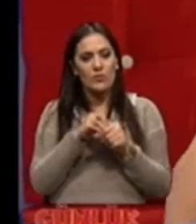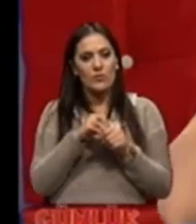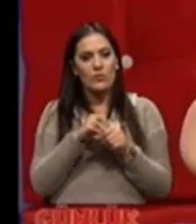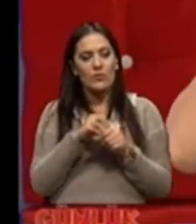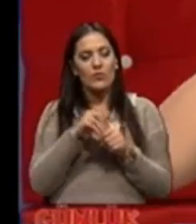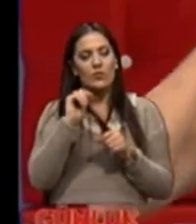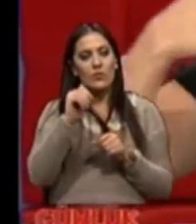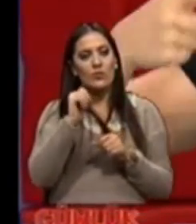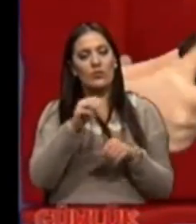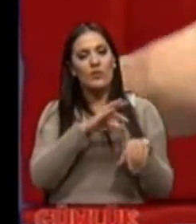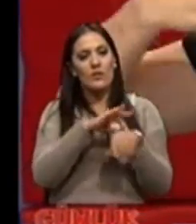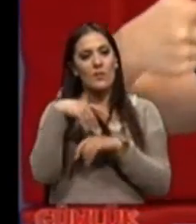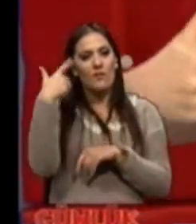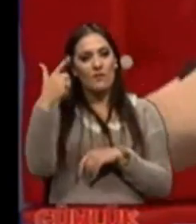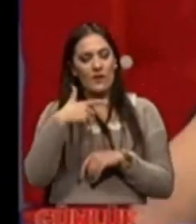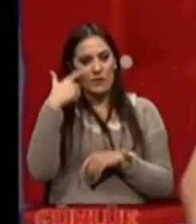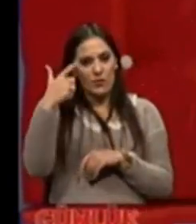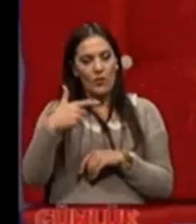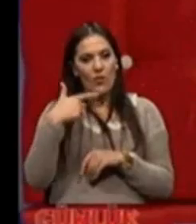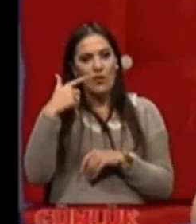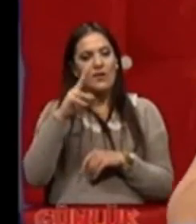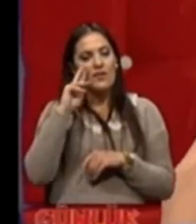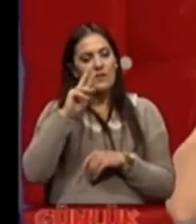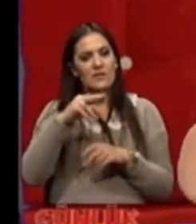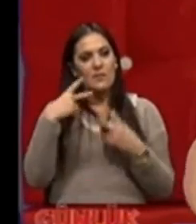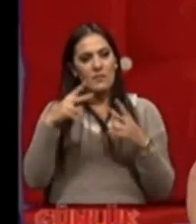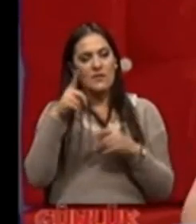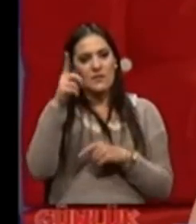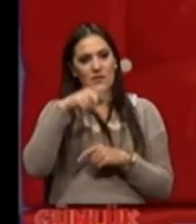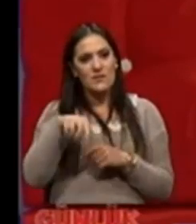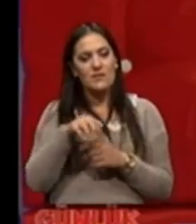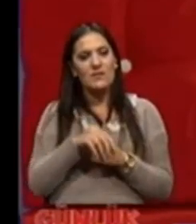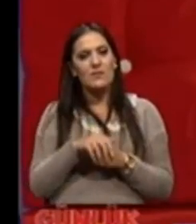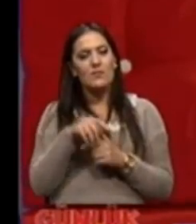videolarını izleyebilirsiniz. Bugünlük hoşça kalın. Şarkımızla veda.